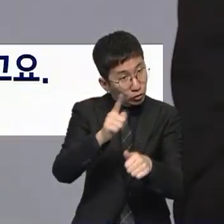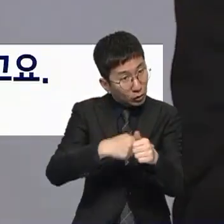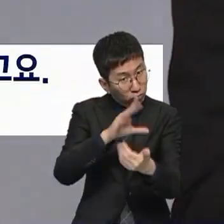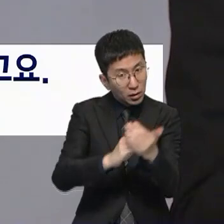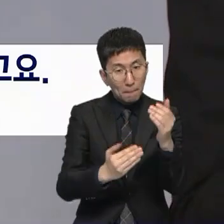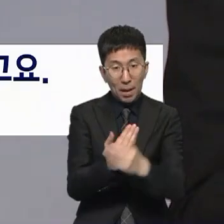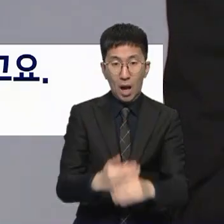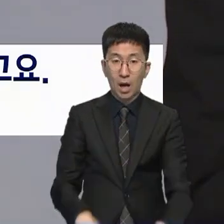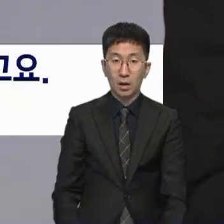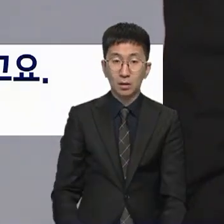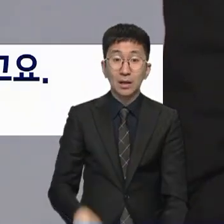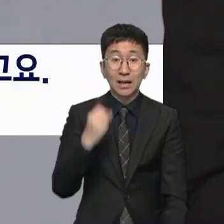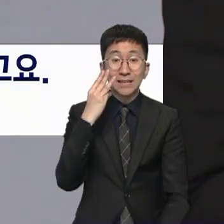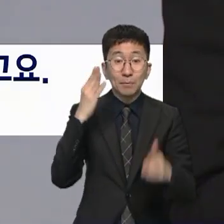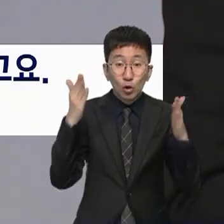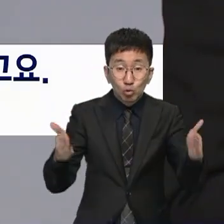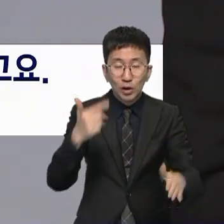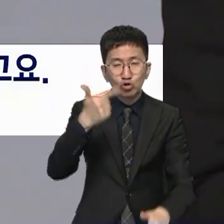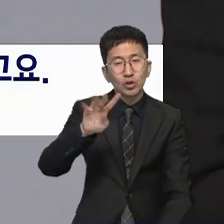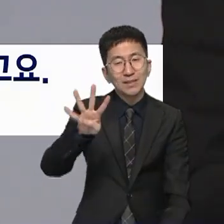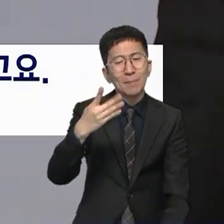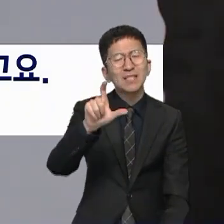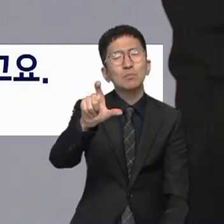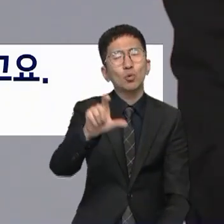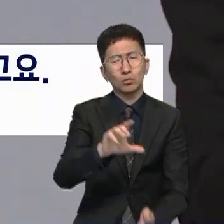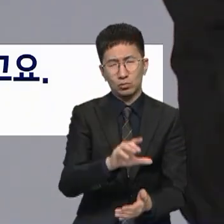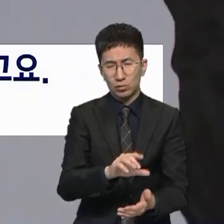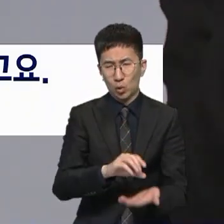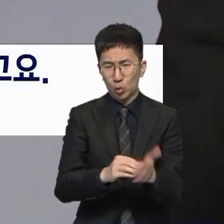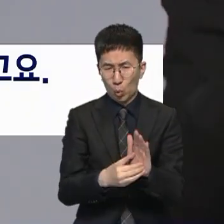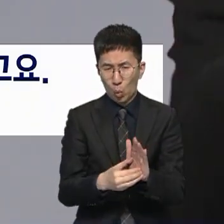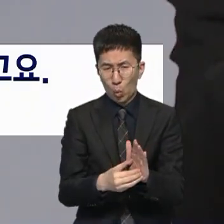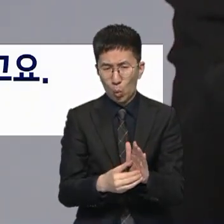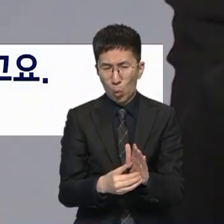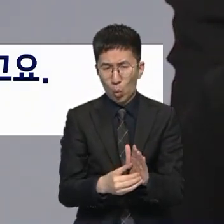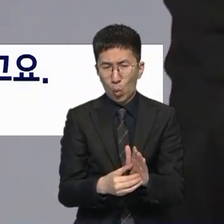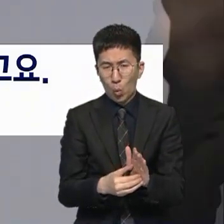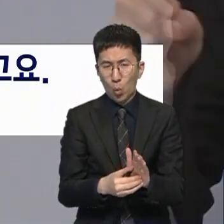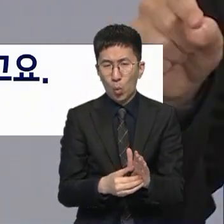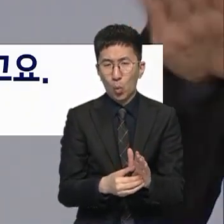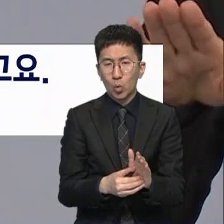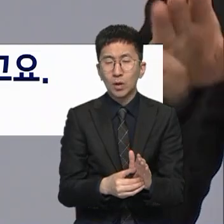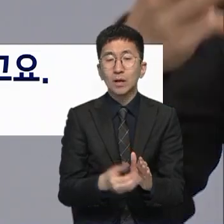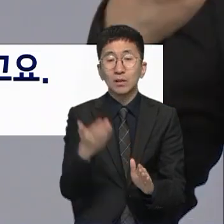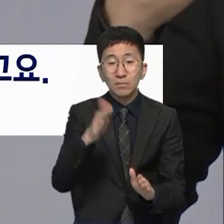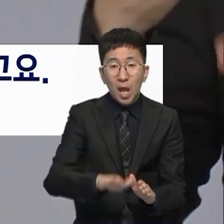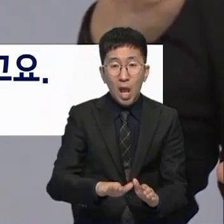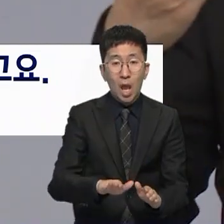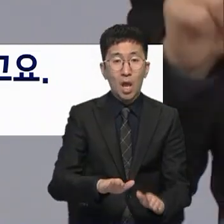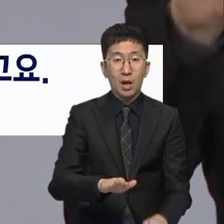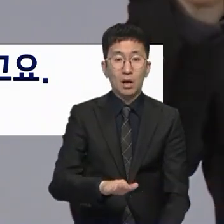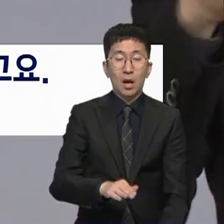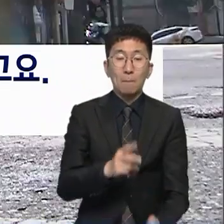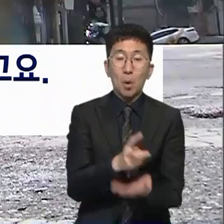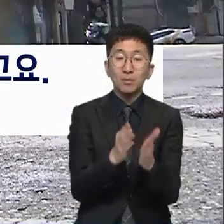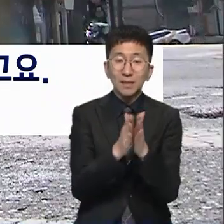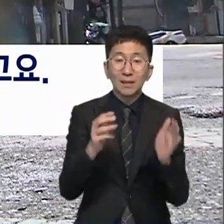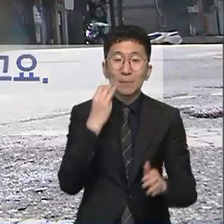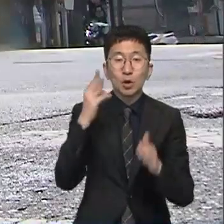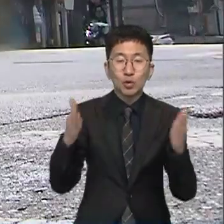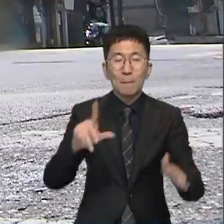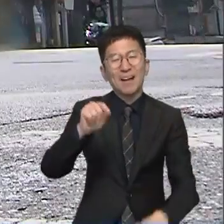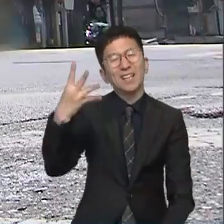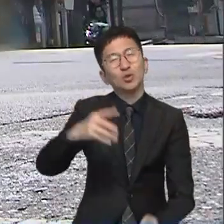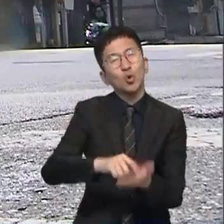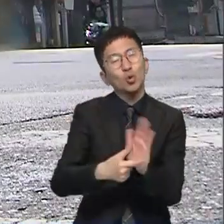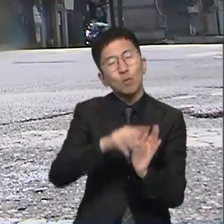동안에 6,415건이 전국적으로 가지고 있었고요. 법 시행 이후에 3개월 동안 한 14,000여 건 정도 민원은. 정부가